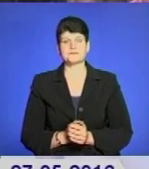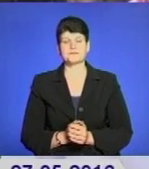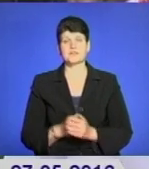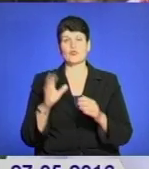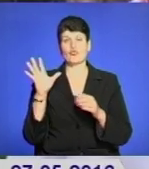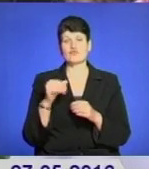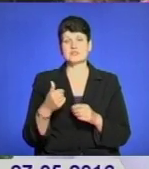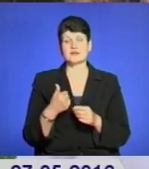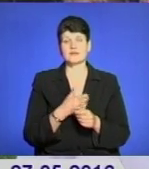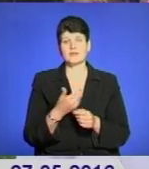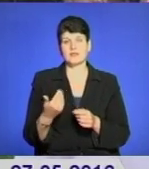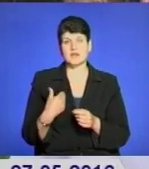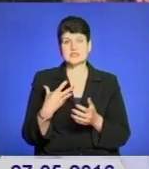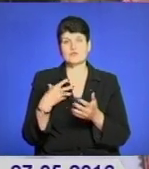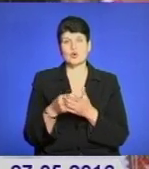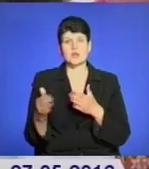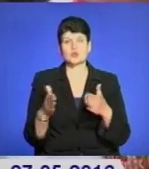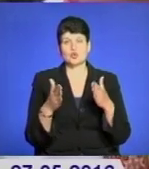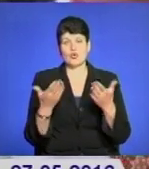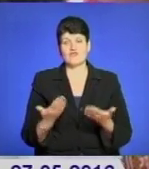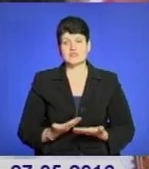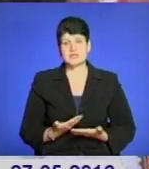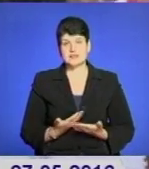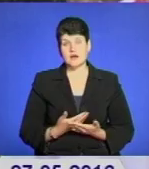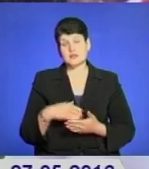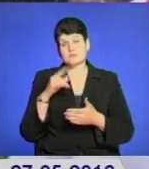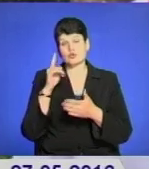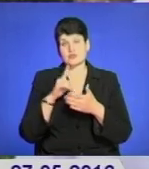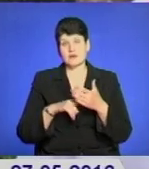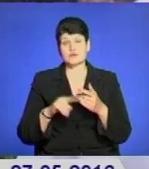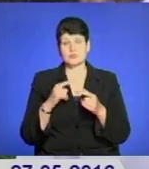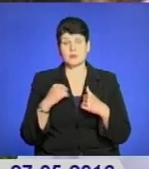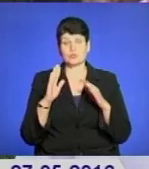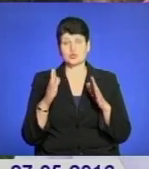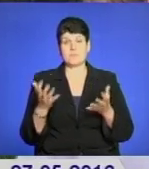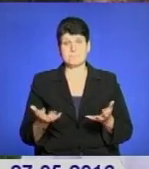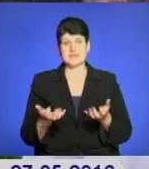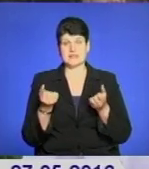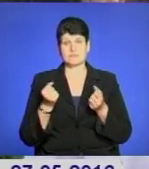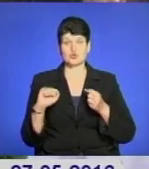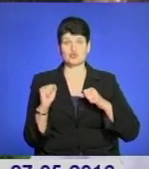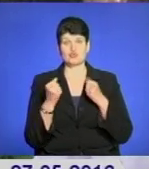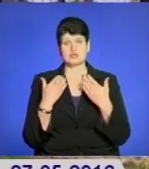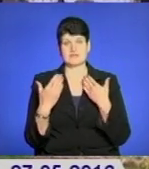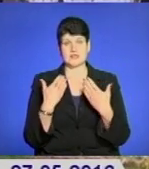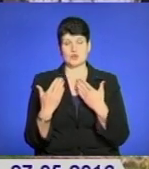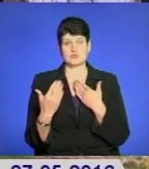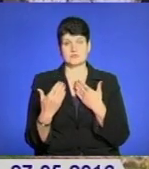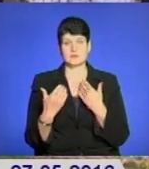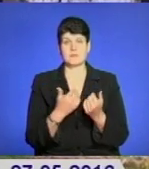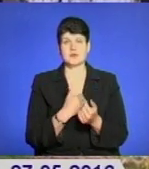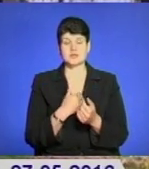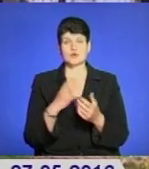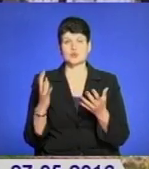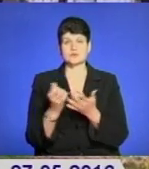всіх нас своя дорога в житті. Але сподіваюся, що ми будемо підтримувати дружні відносини. Бажаю